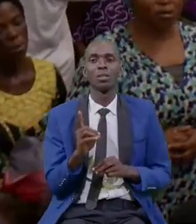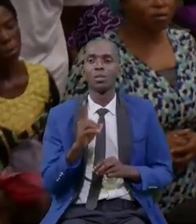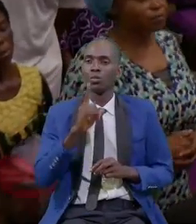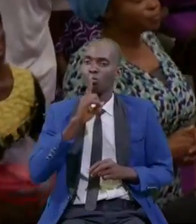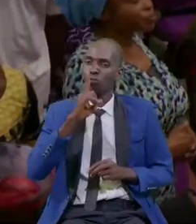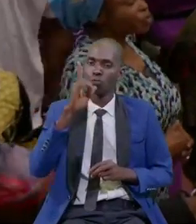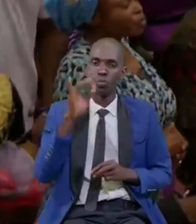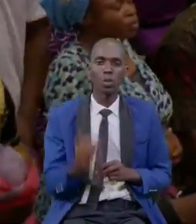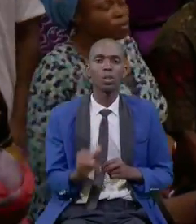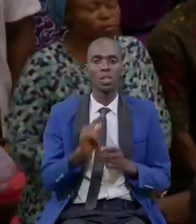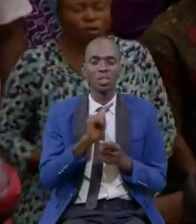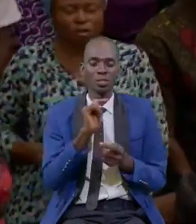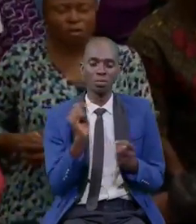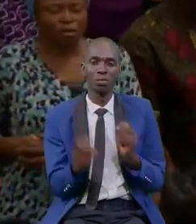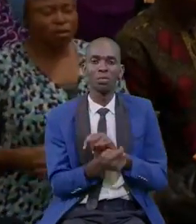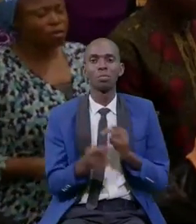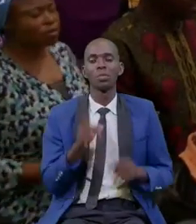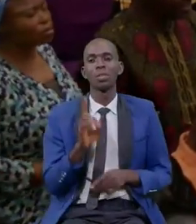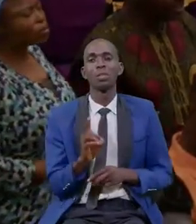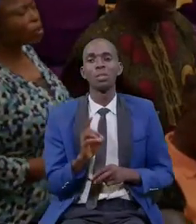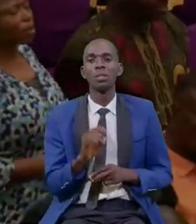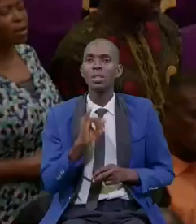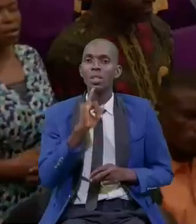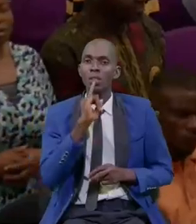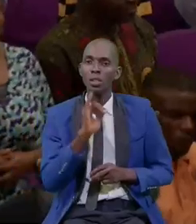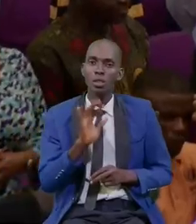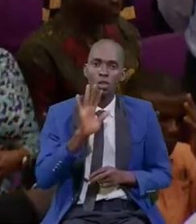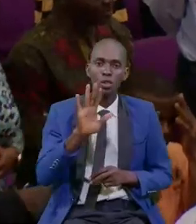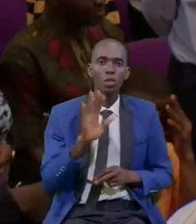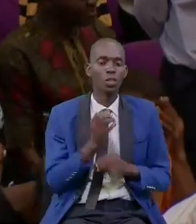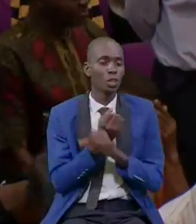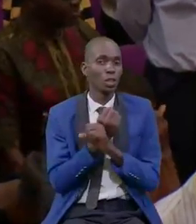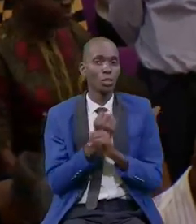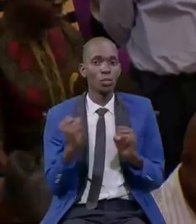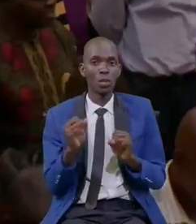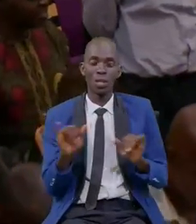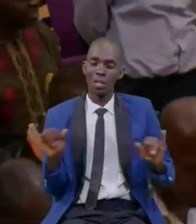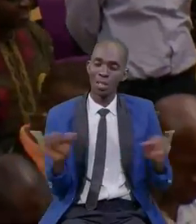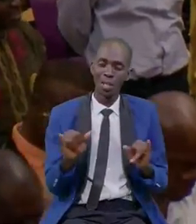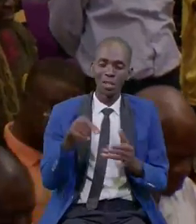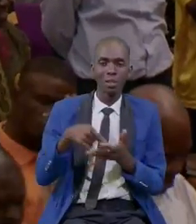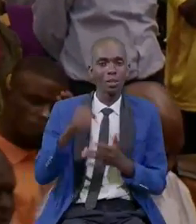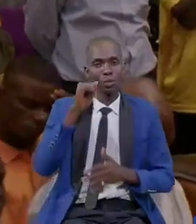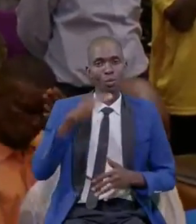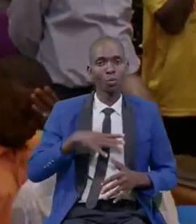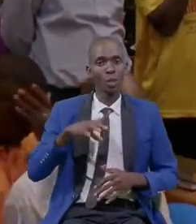converti, réellement transformé. Votre salut est-il pareil?